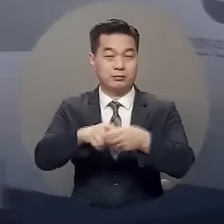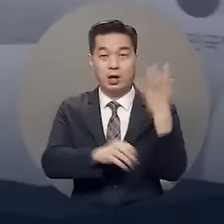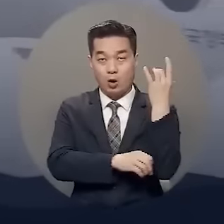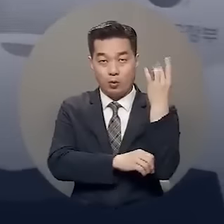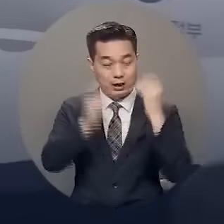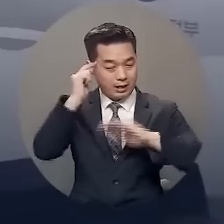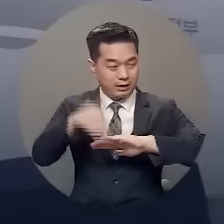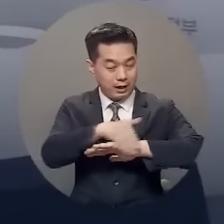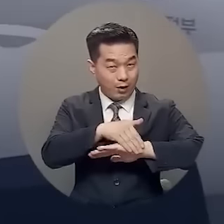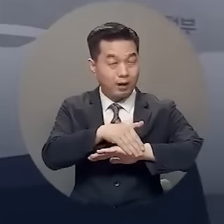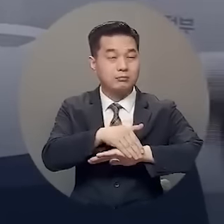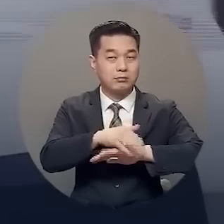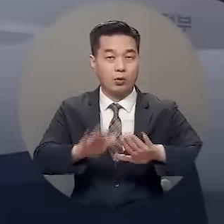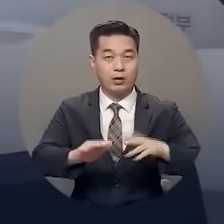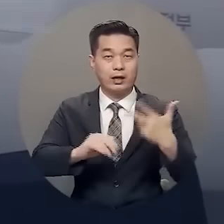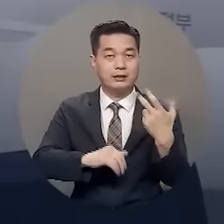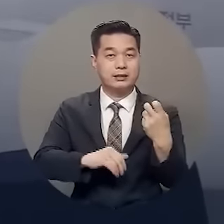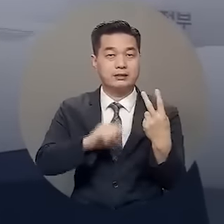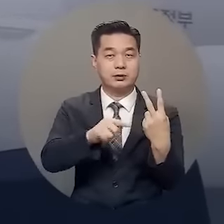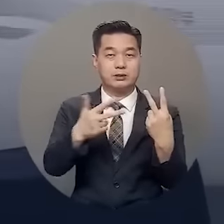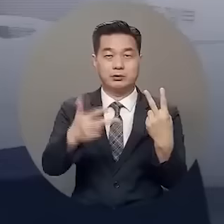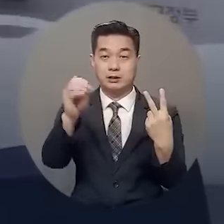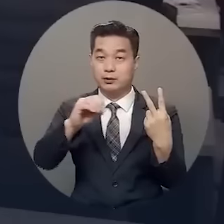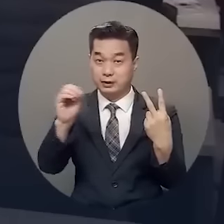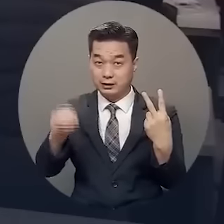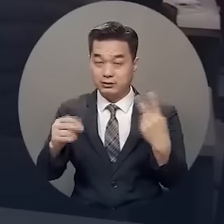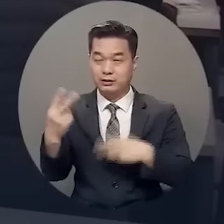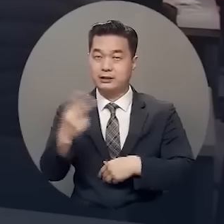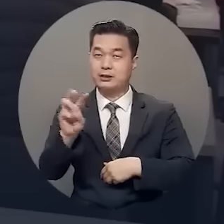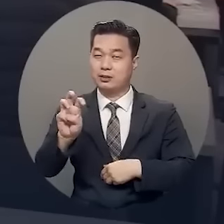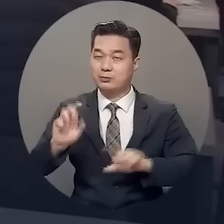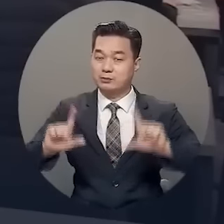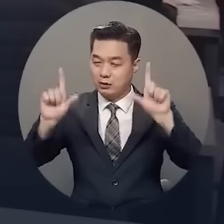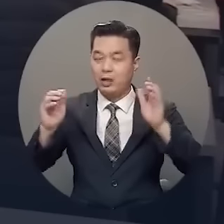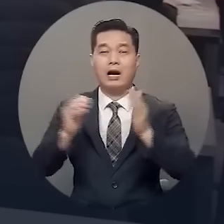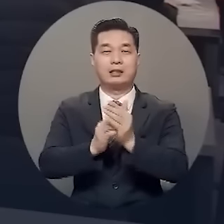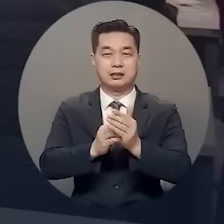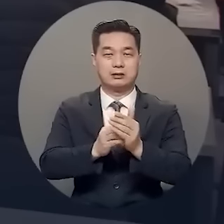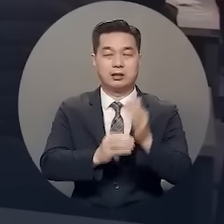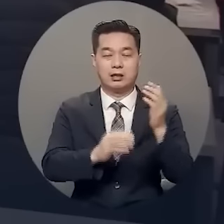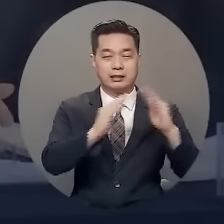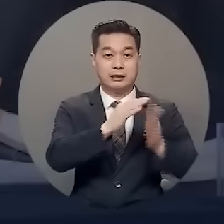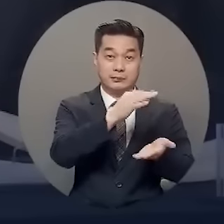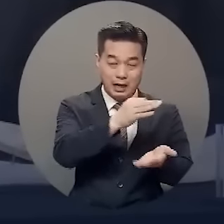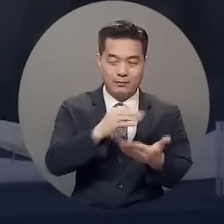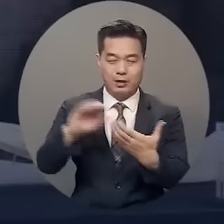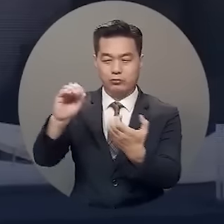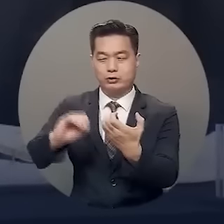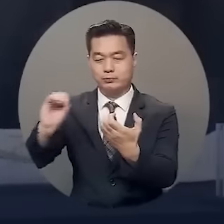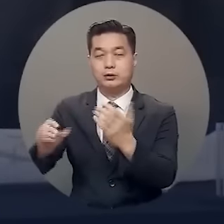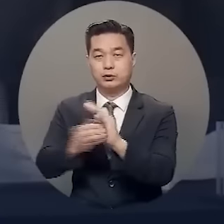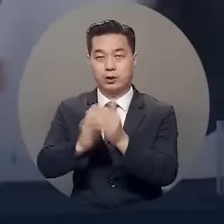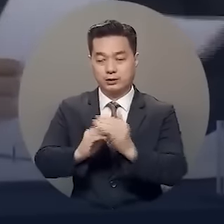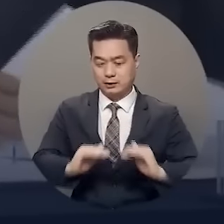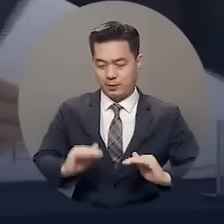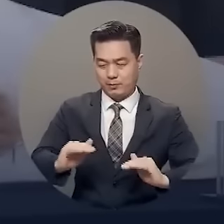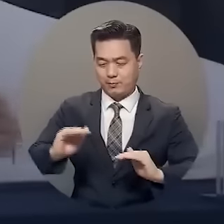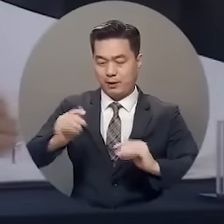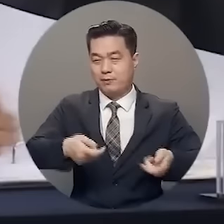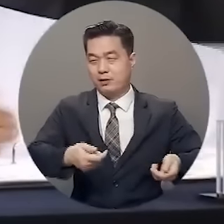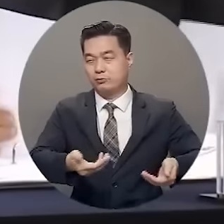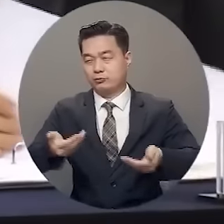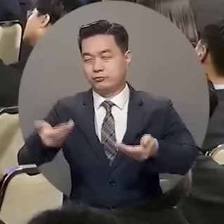계획대로라면 올해는 72.7% 2030년까지는 시세의 90%지 단계적으로 끌어올리는게